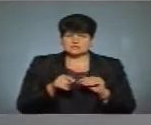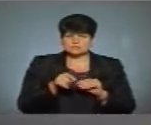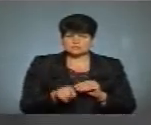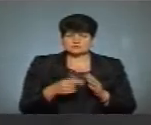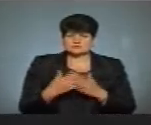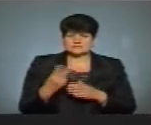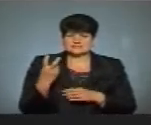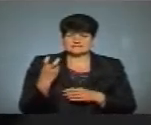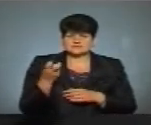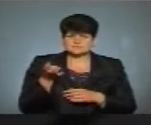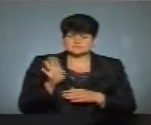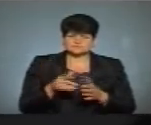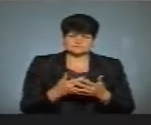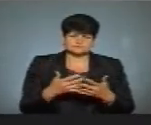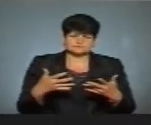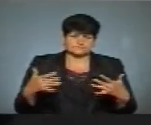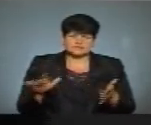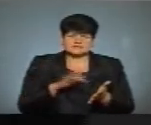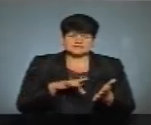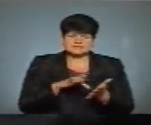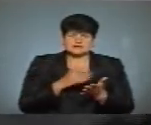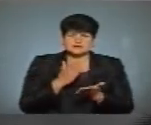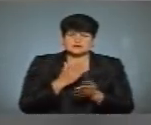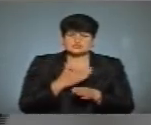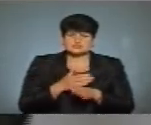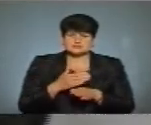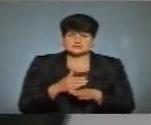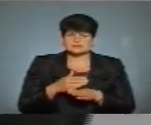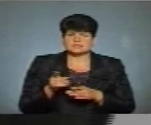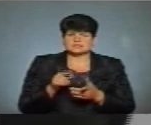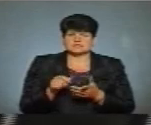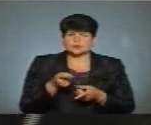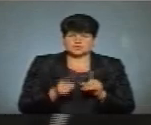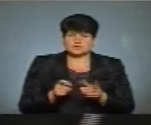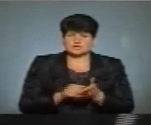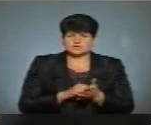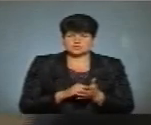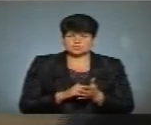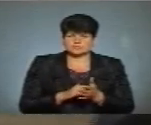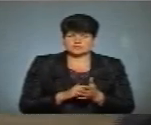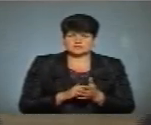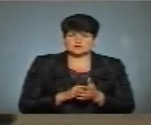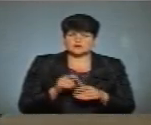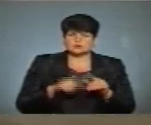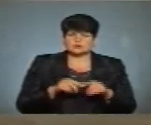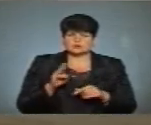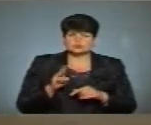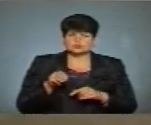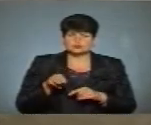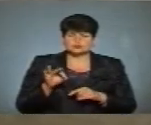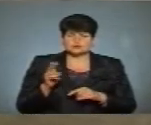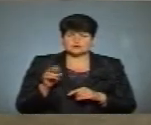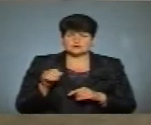200 експонатів. Центральною частиною, звичайно, є оригінальні документи родини Штокалків і